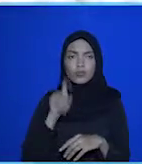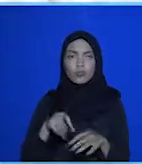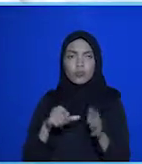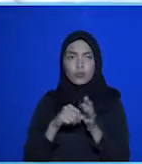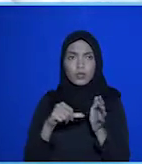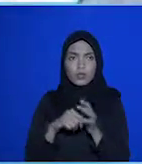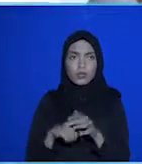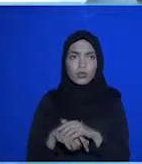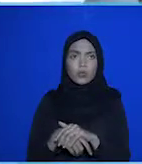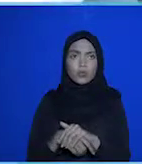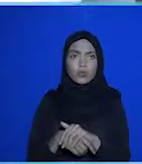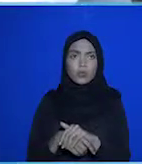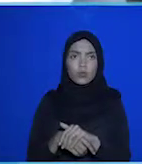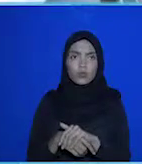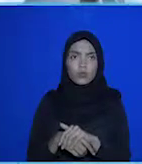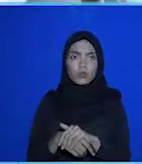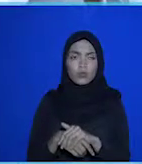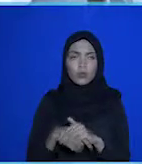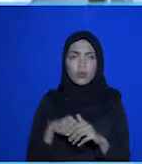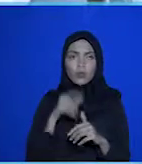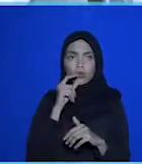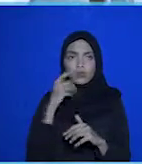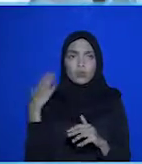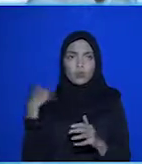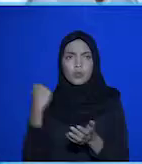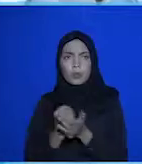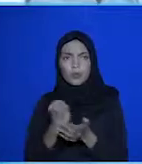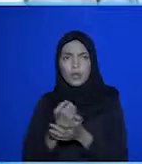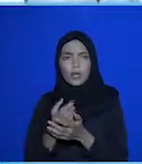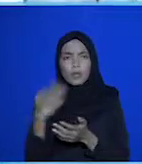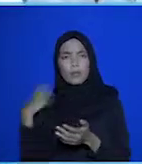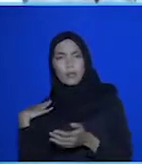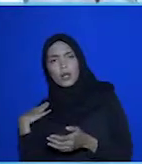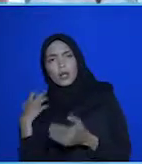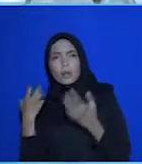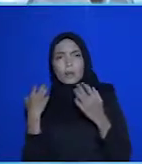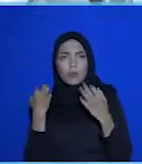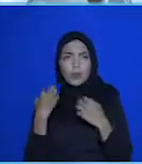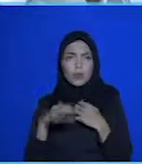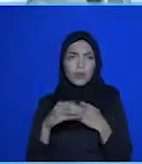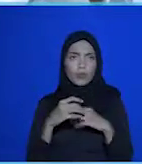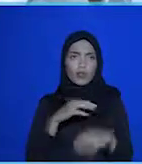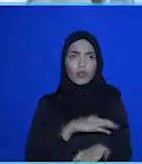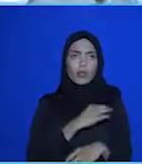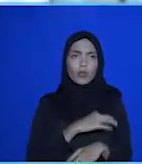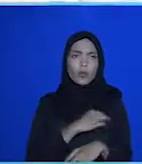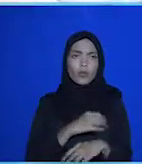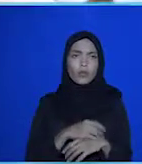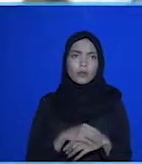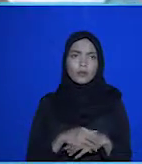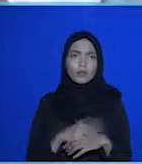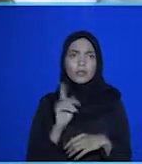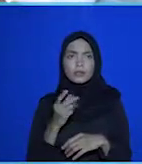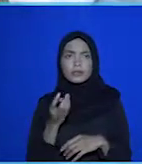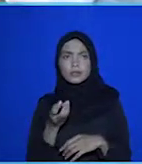bukan menjadi beban baru. Relawan kita yang jumlah tadi itu jumlah awal, tapi kemudian